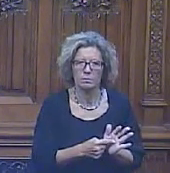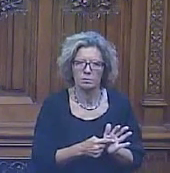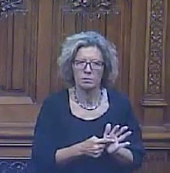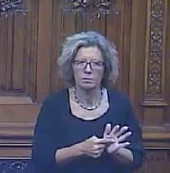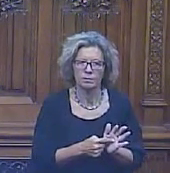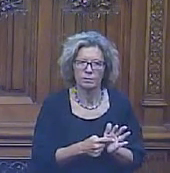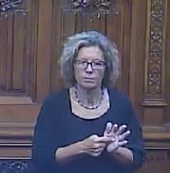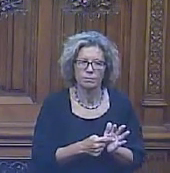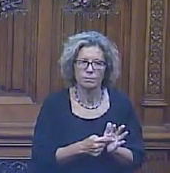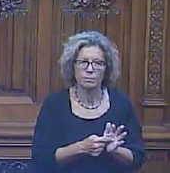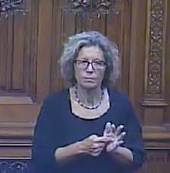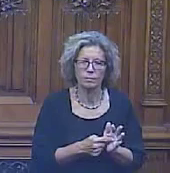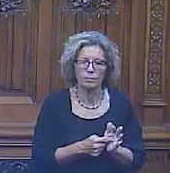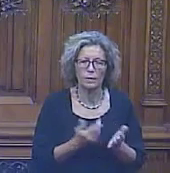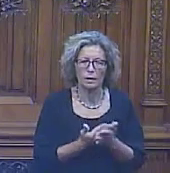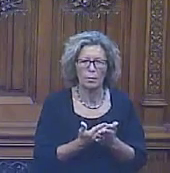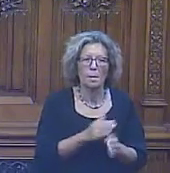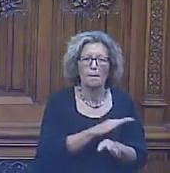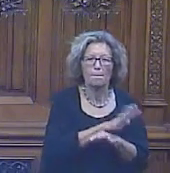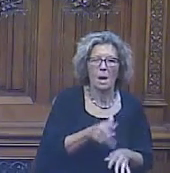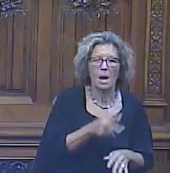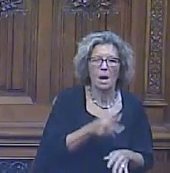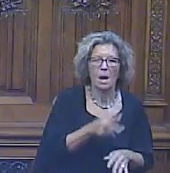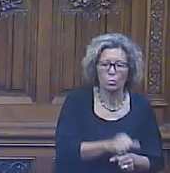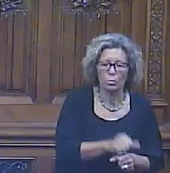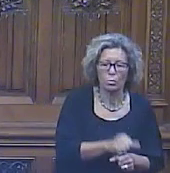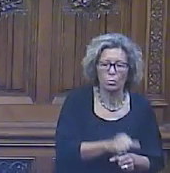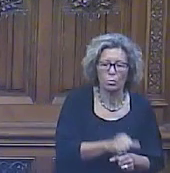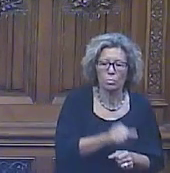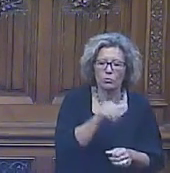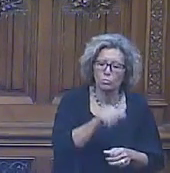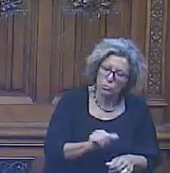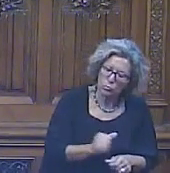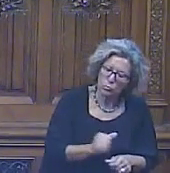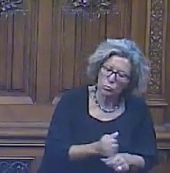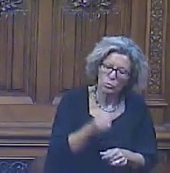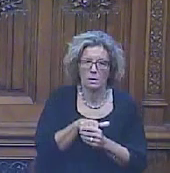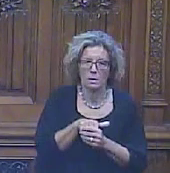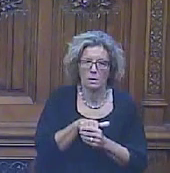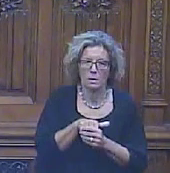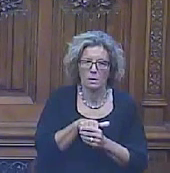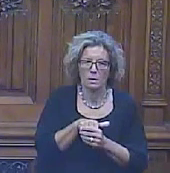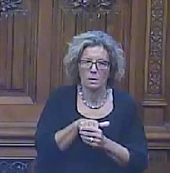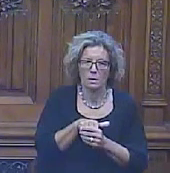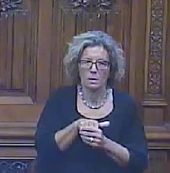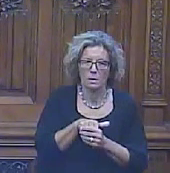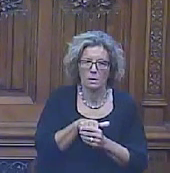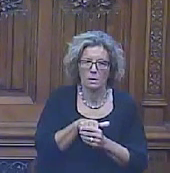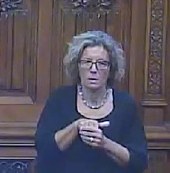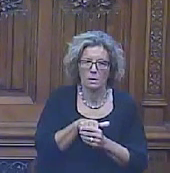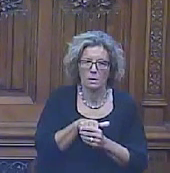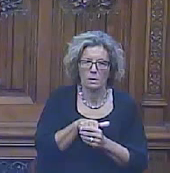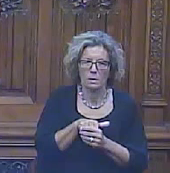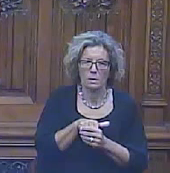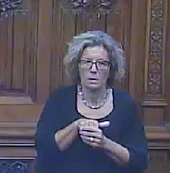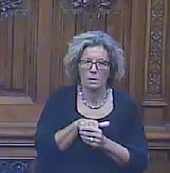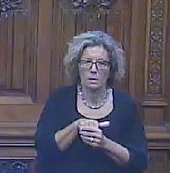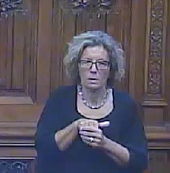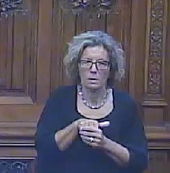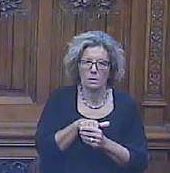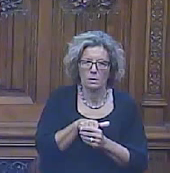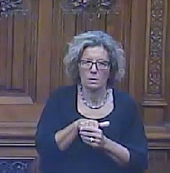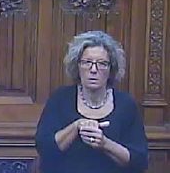Aber bei allem sozialen Druck muss klar sein, es ist nicht möglich, jeden Menschen,